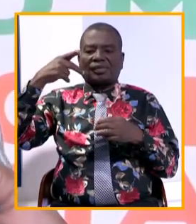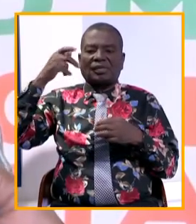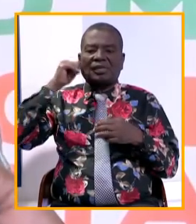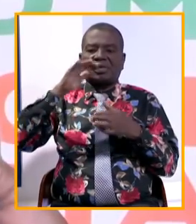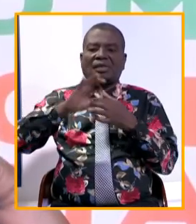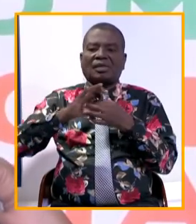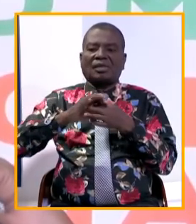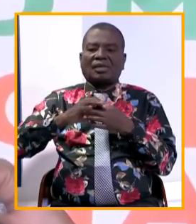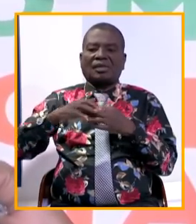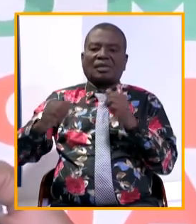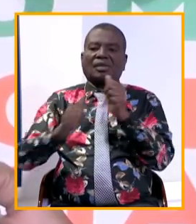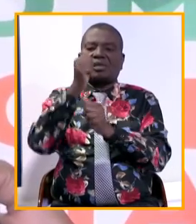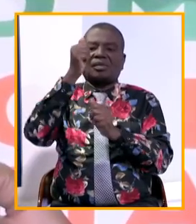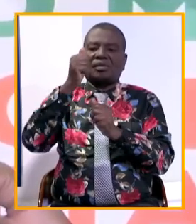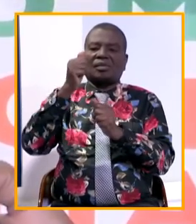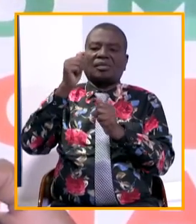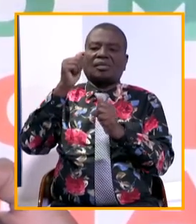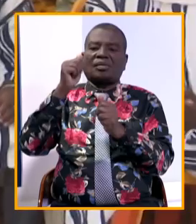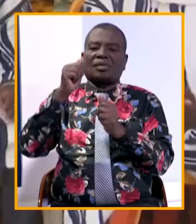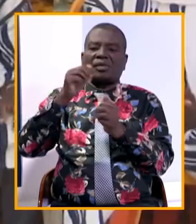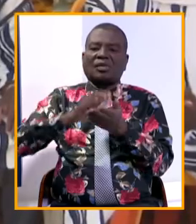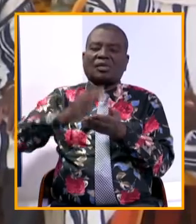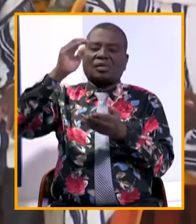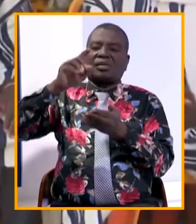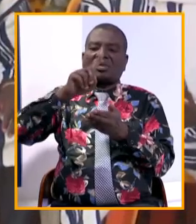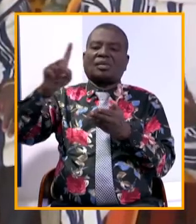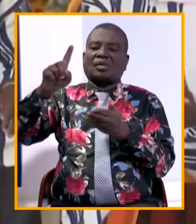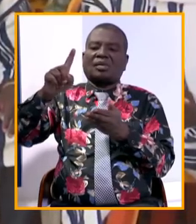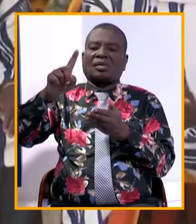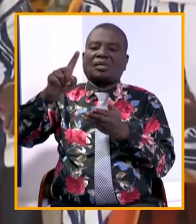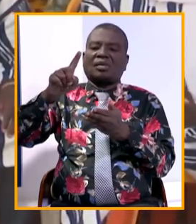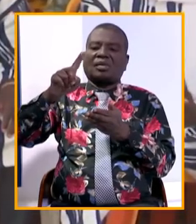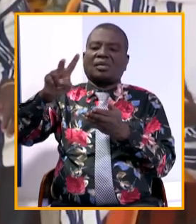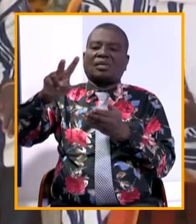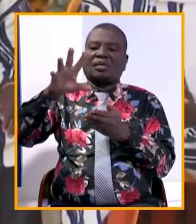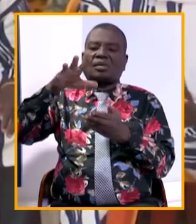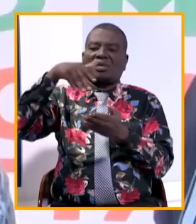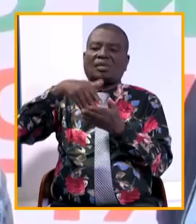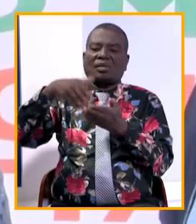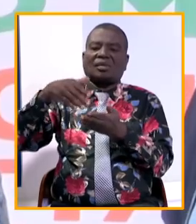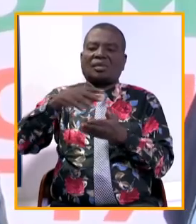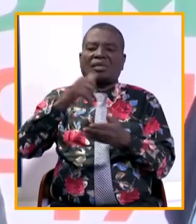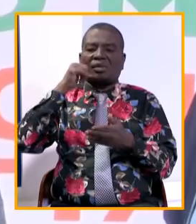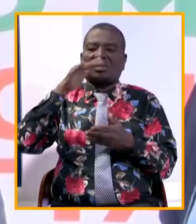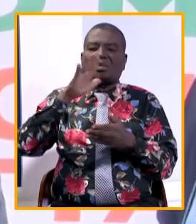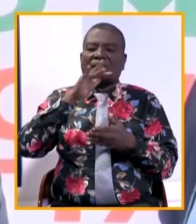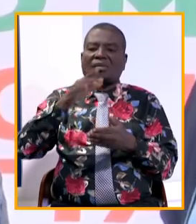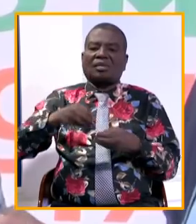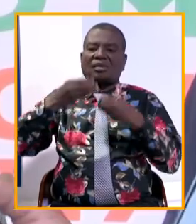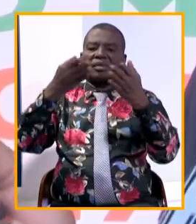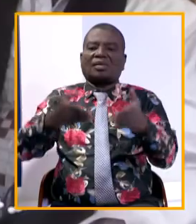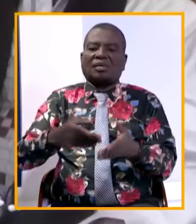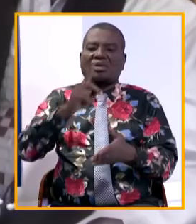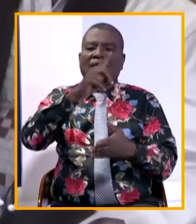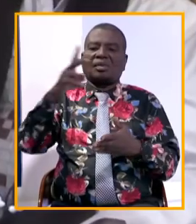annoncer qu'en plus du montant de 125 millions qui ont été déjà mis à la disposition des femmes, Maman Dominique Ouattara met